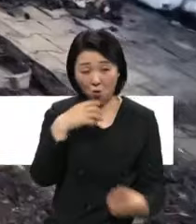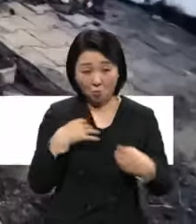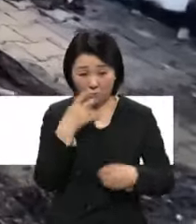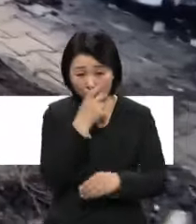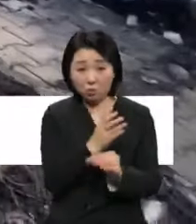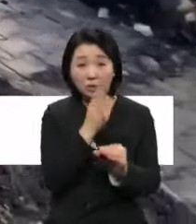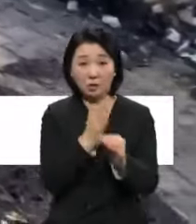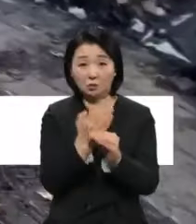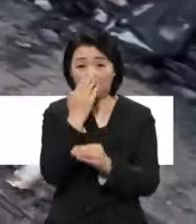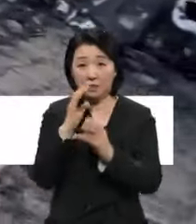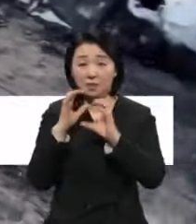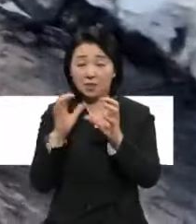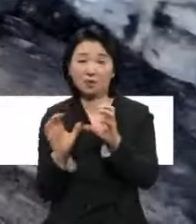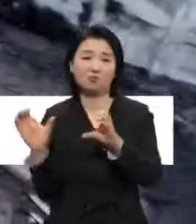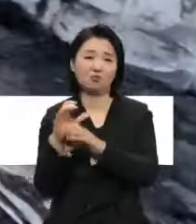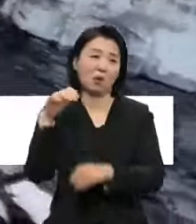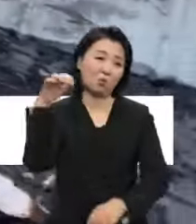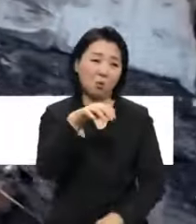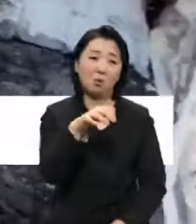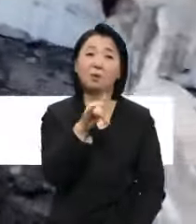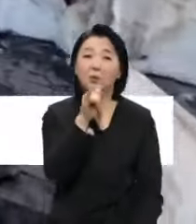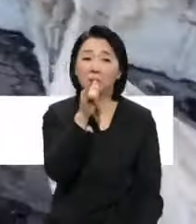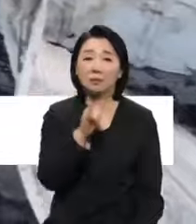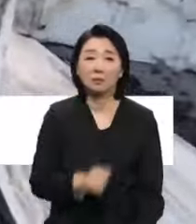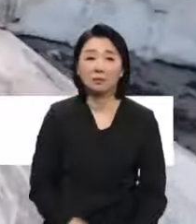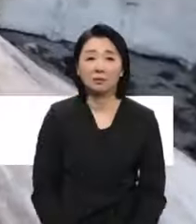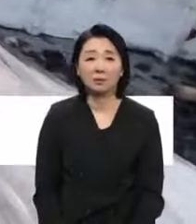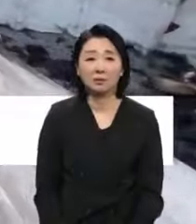와중에 이스라엘의 추가 공격이 이루어졌습니다.